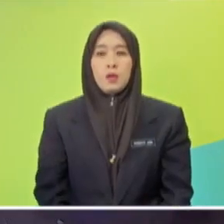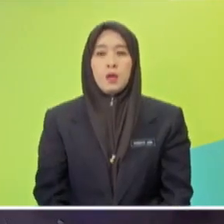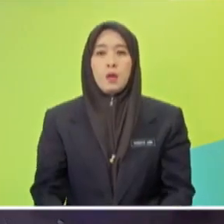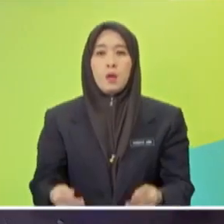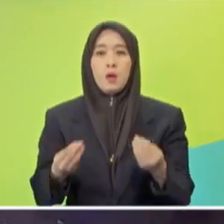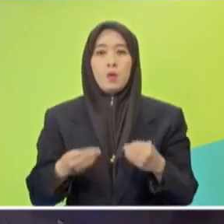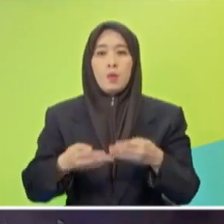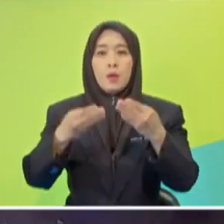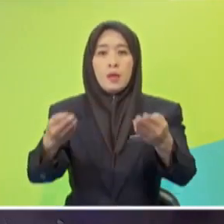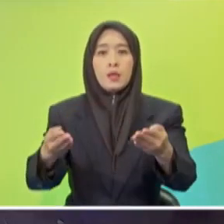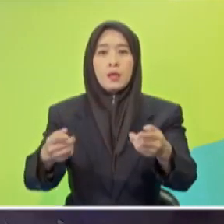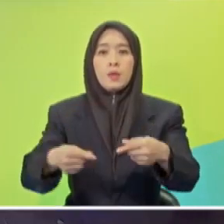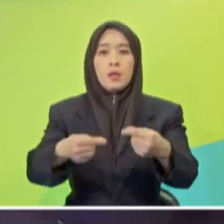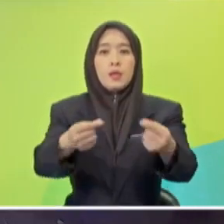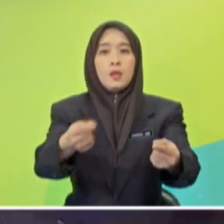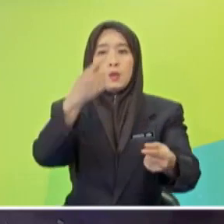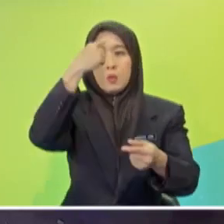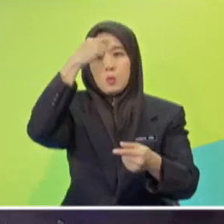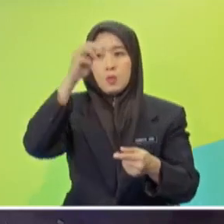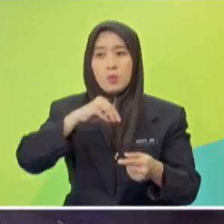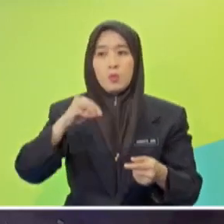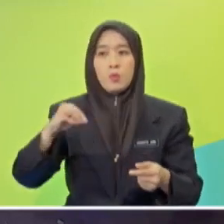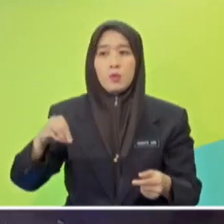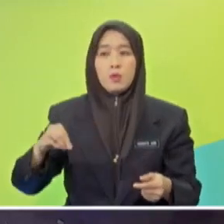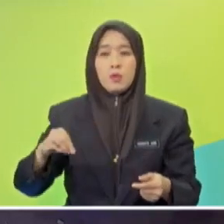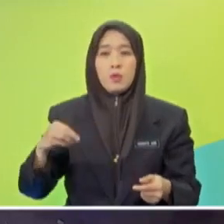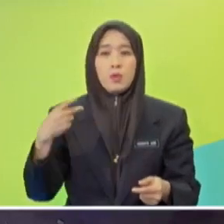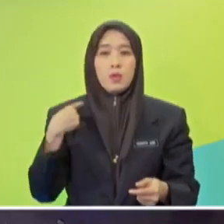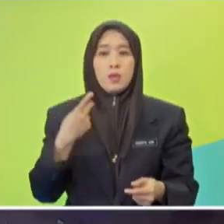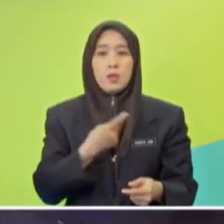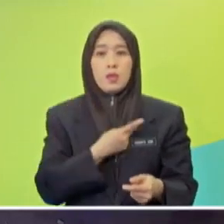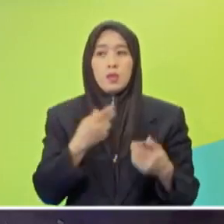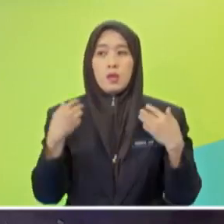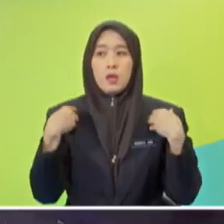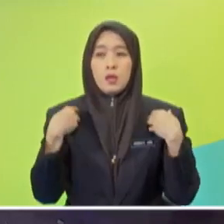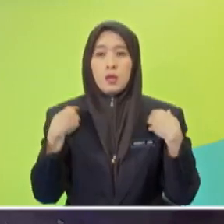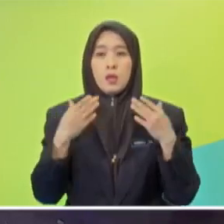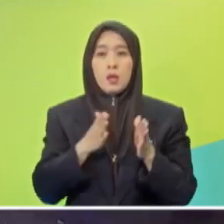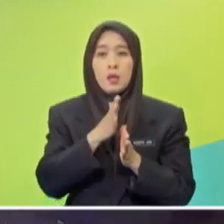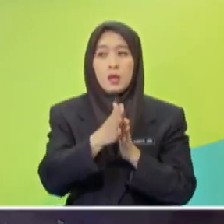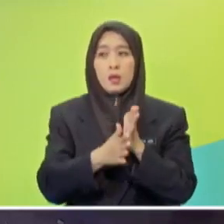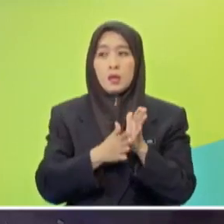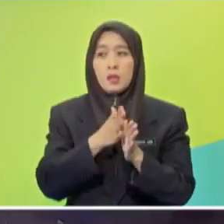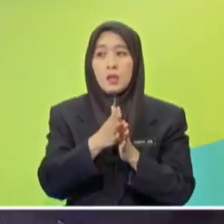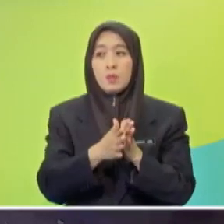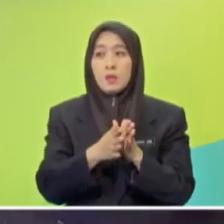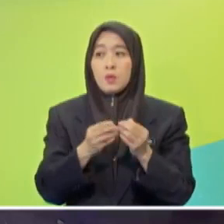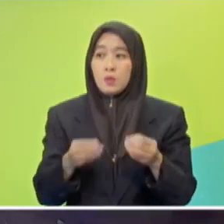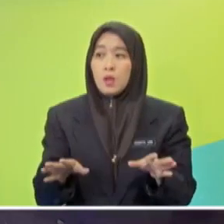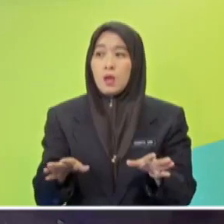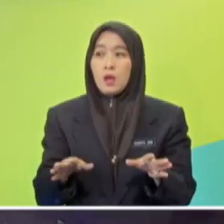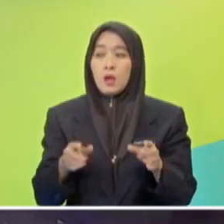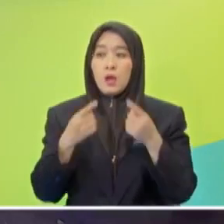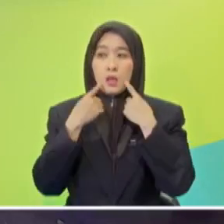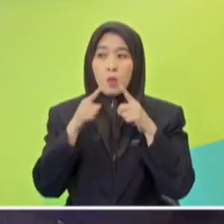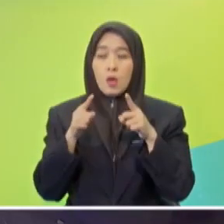Iya betul nah oke oke so kita ada eee kereta api soalnya nomor satu Cik gudang Jawa Oke